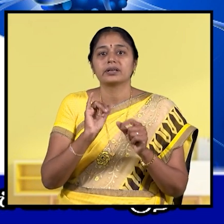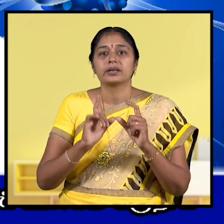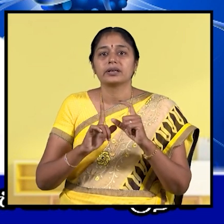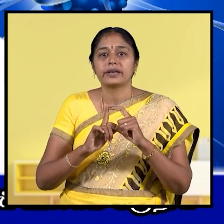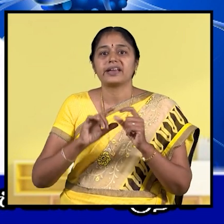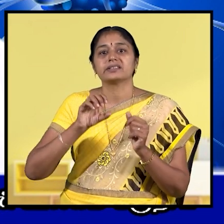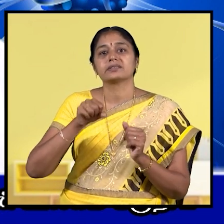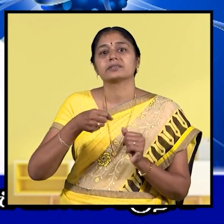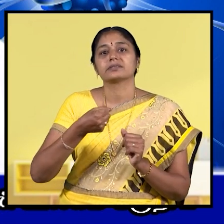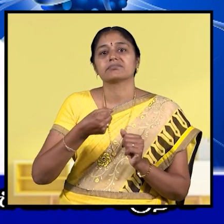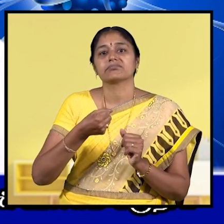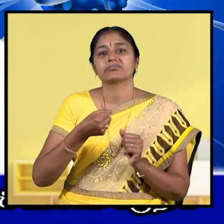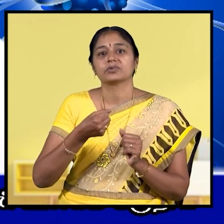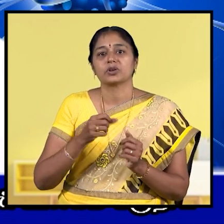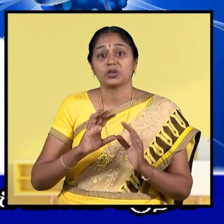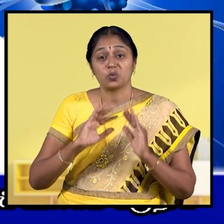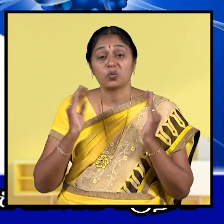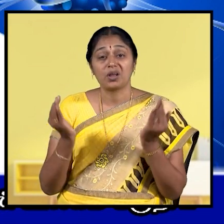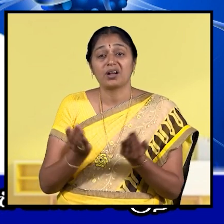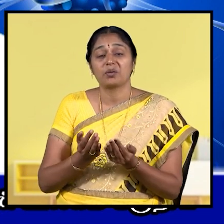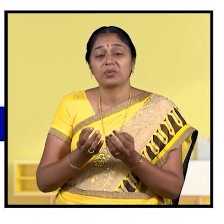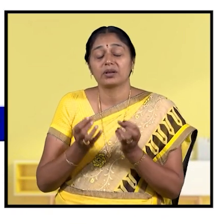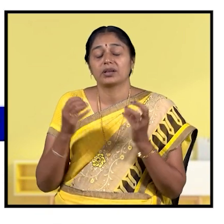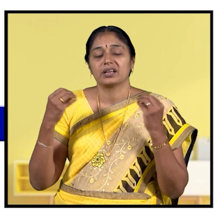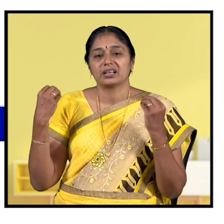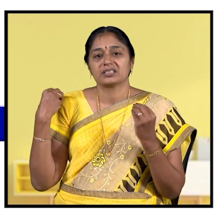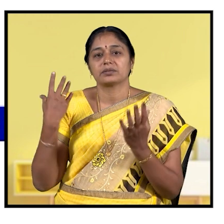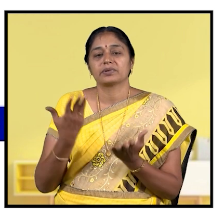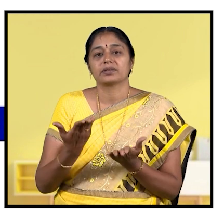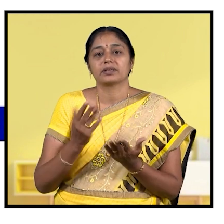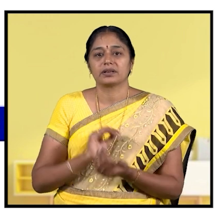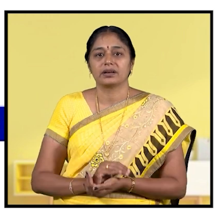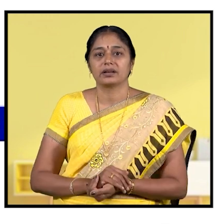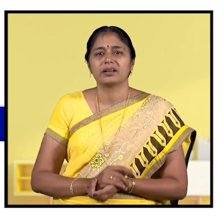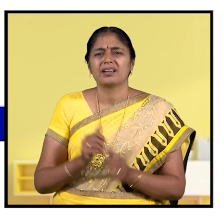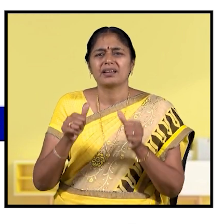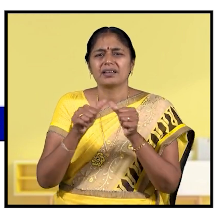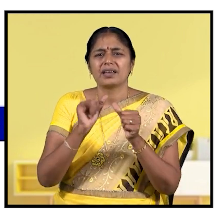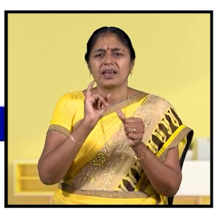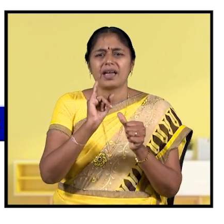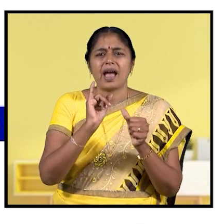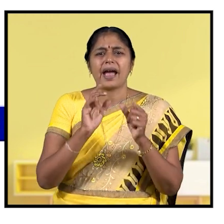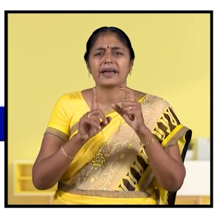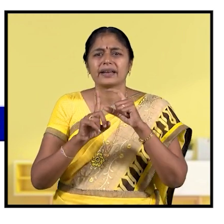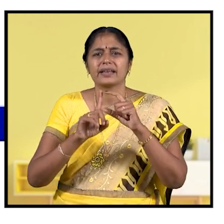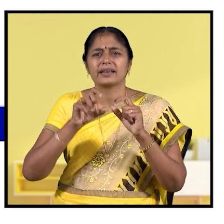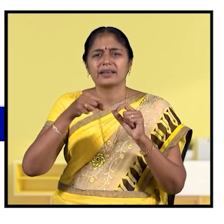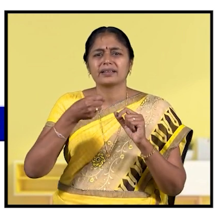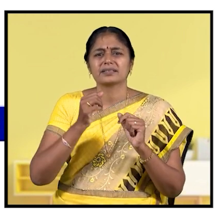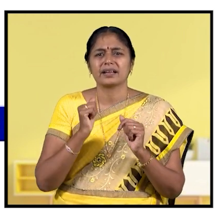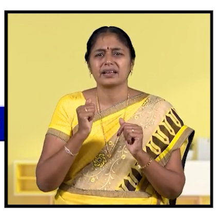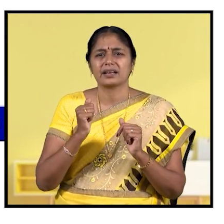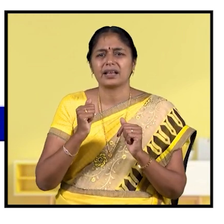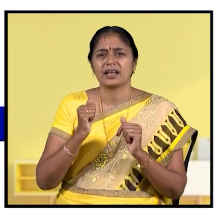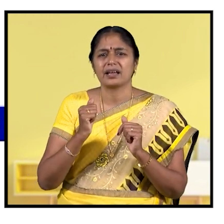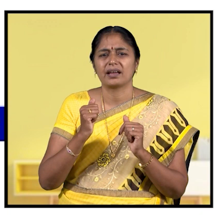தான். மாணவச்சிகளே, தற்போது பால்வினை நோயான எய்ட்ஸை பற்றி இப்போ பார்க்க போகிறோம். எய்ட்ஸ் அப்படின்னு என்னன்னாக்க, பெறப்பட்ட நோய் எதிர்ப்பு திறன்